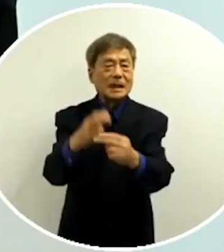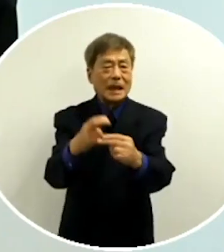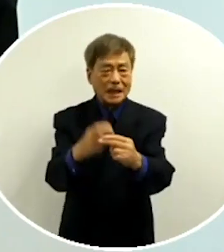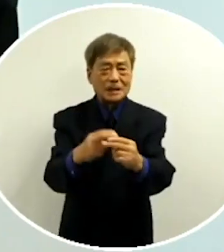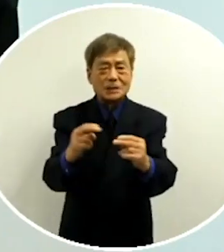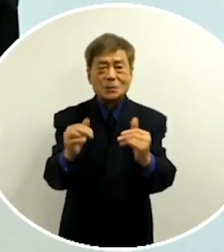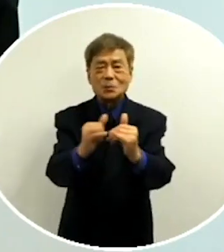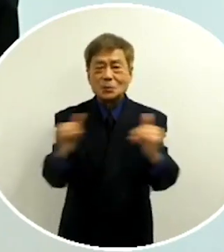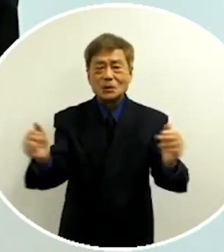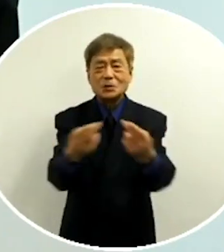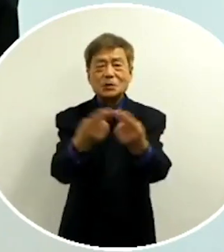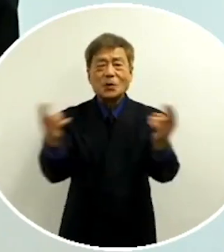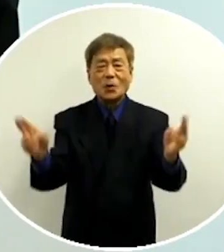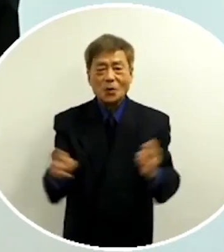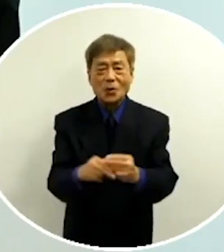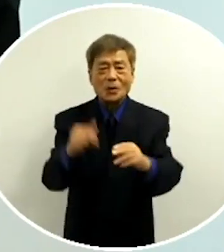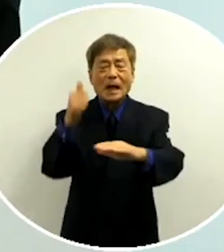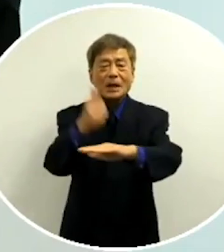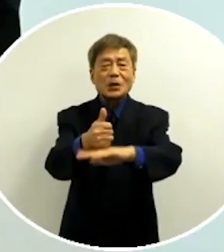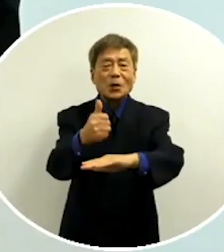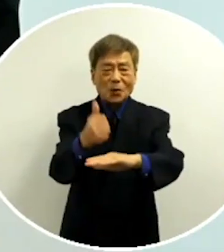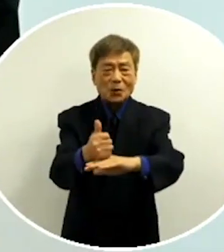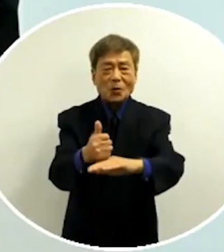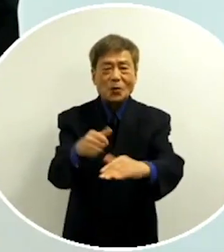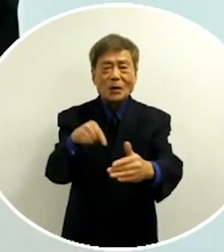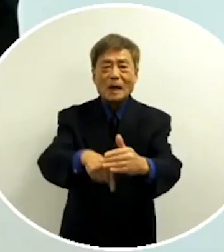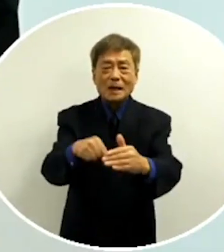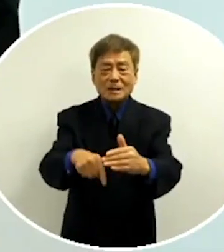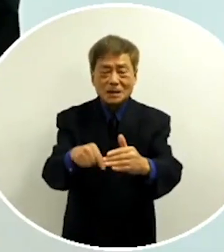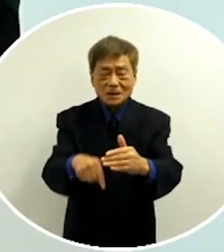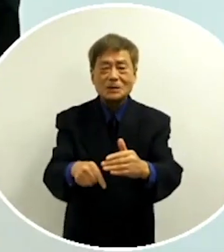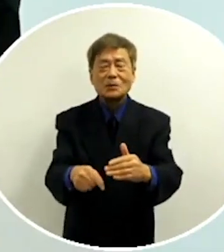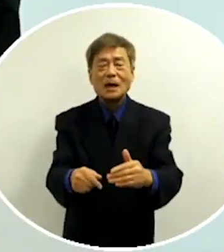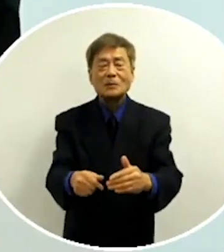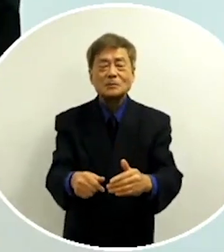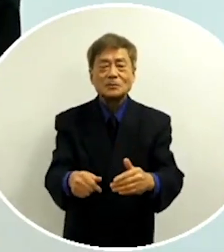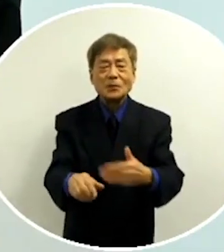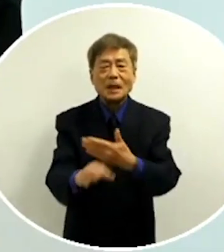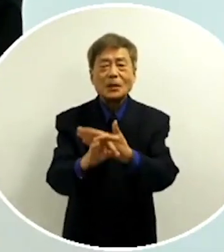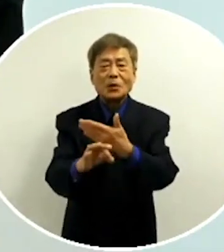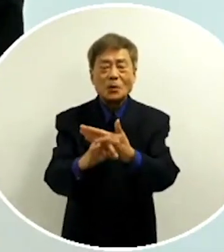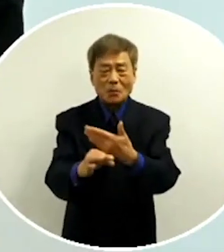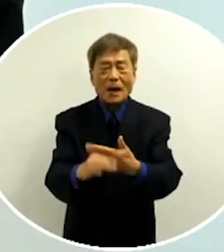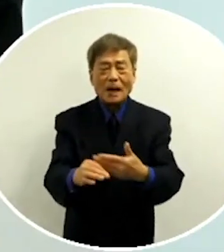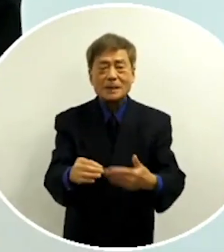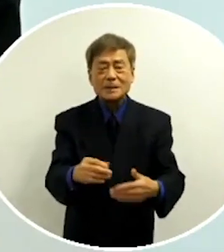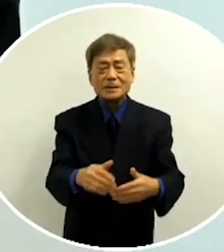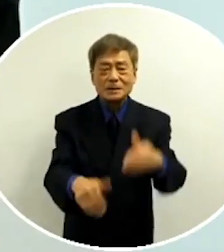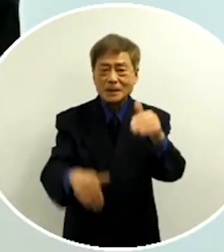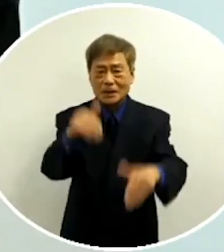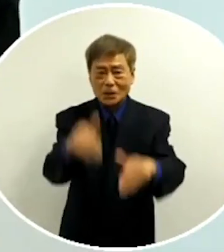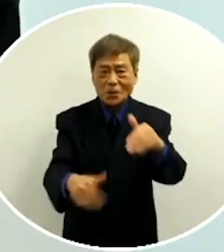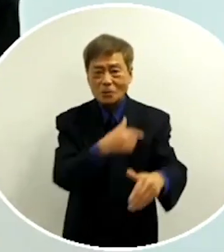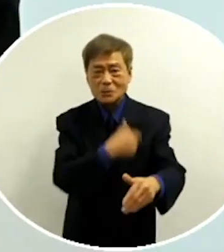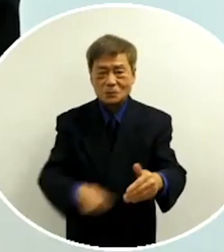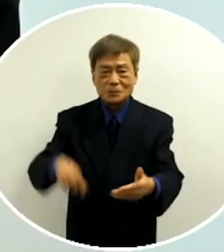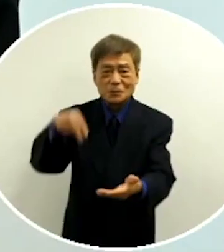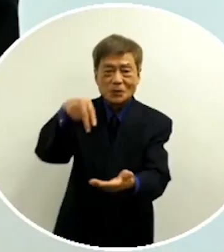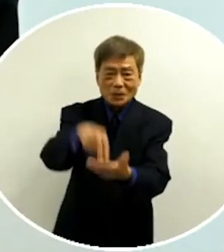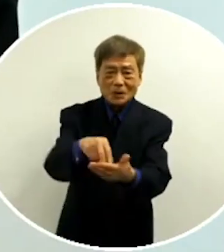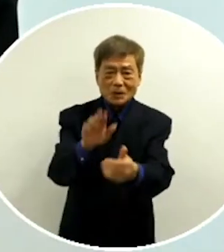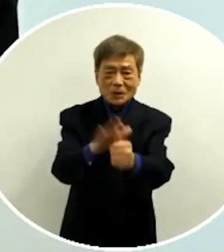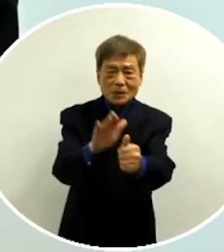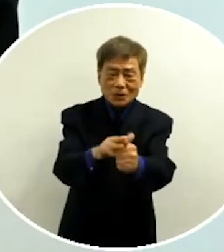第20条4項にはこのように明記してございます輸入権者はおおおおおおおおおおおおおおおお東映